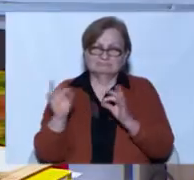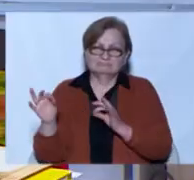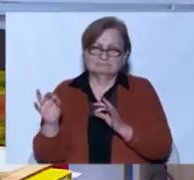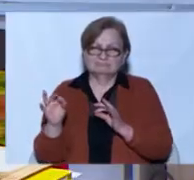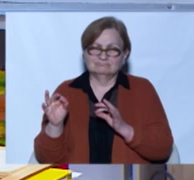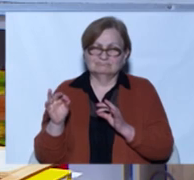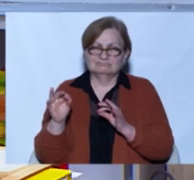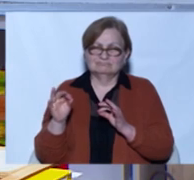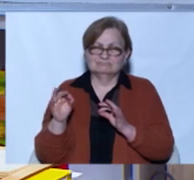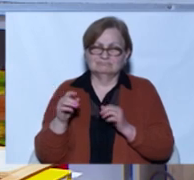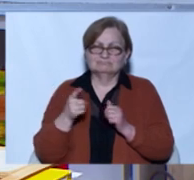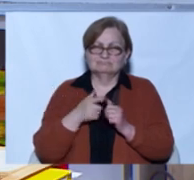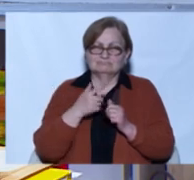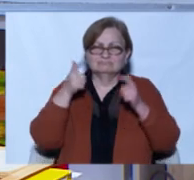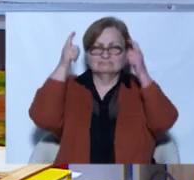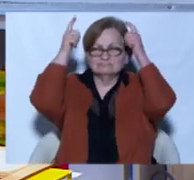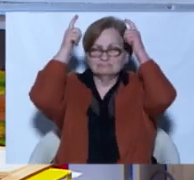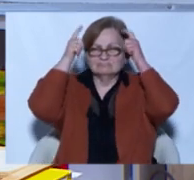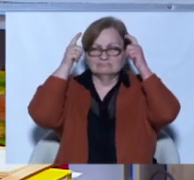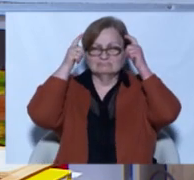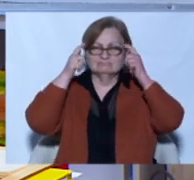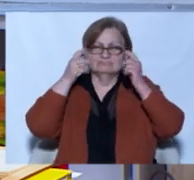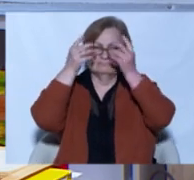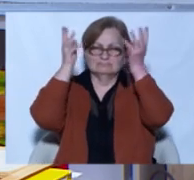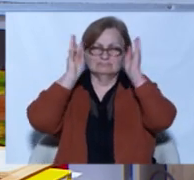გვირგვინს ჰგავს ჩემი აზრით. რადგან